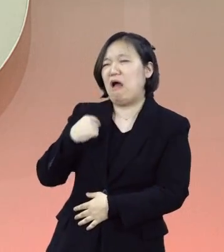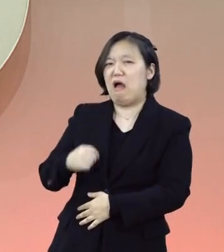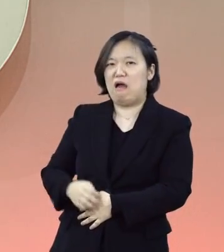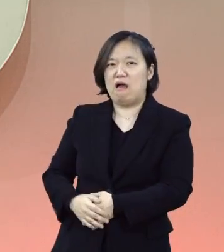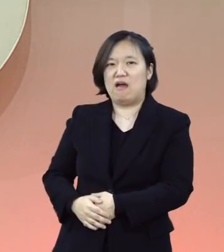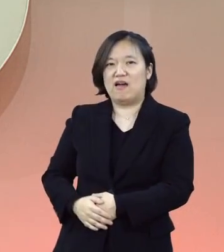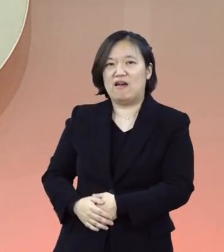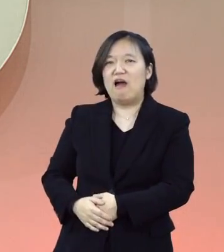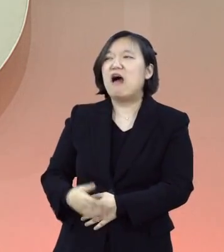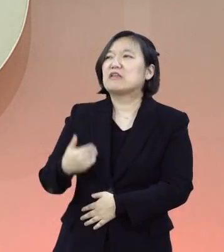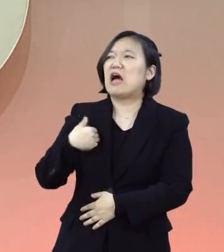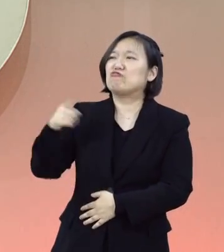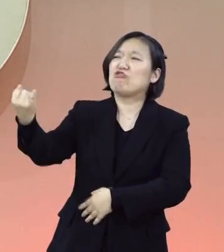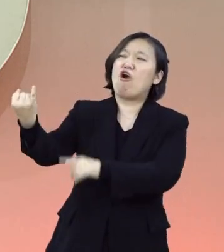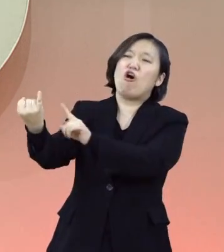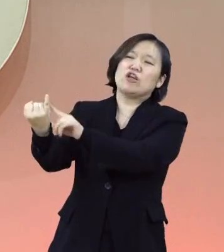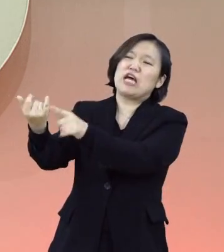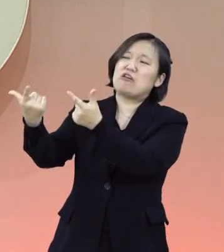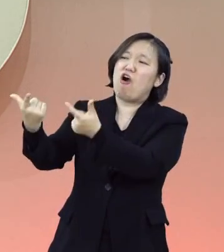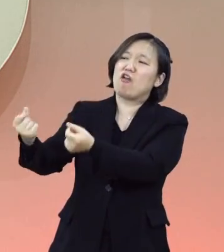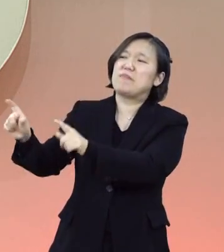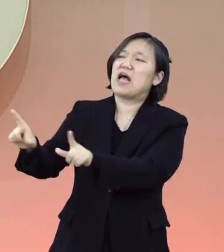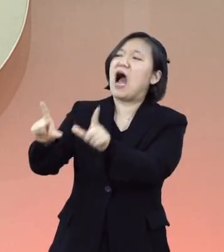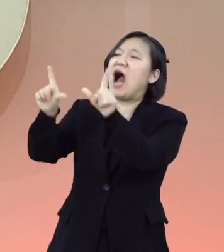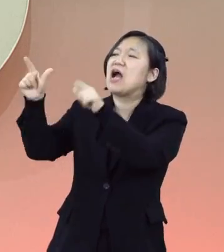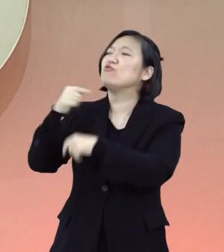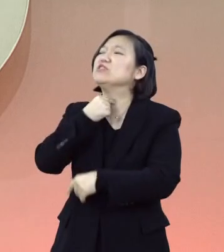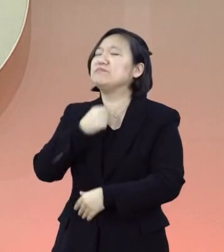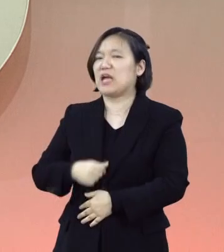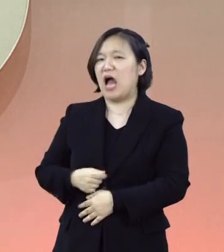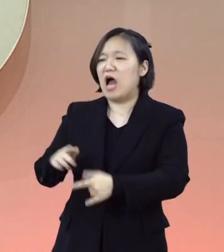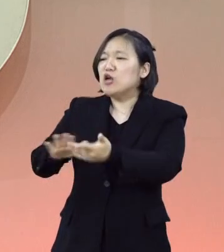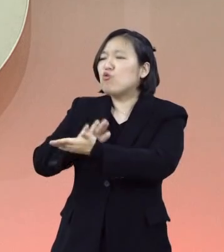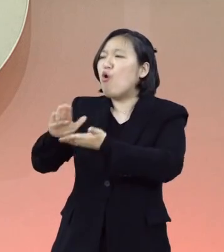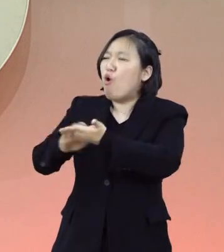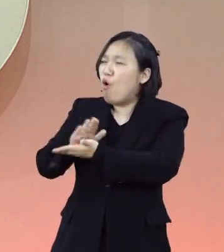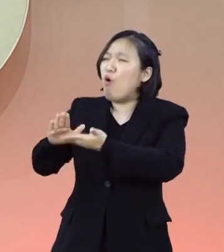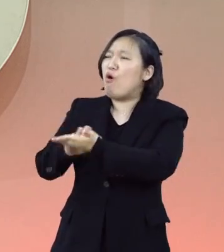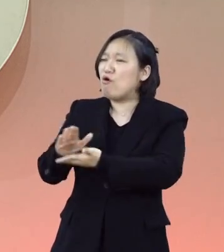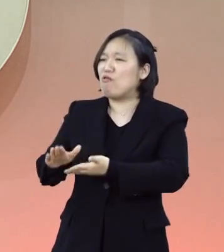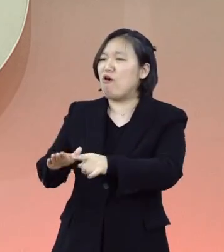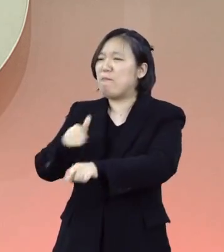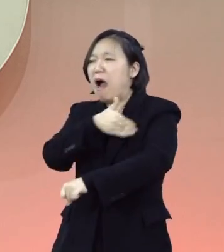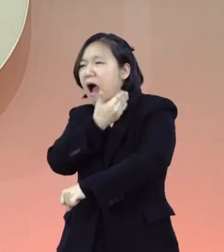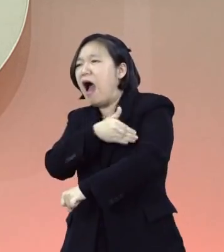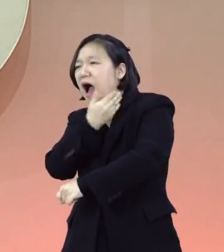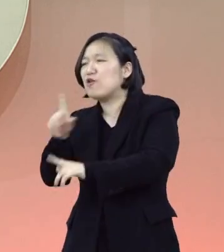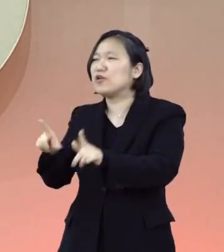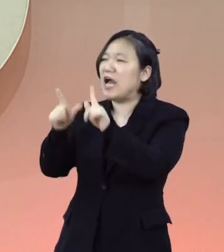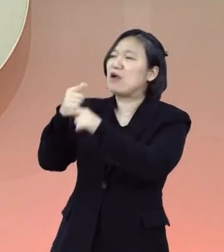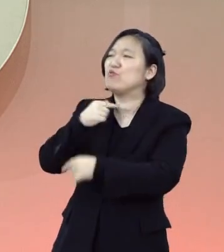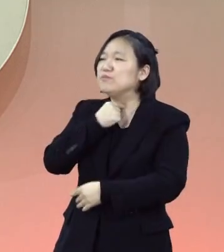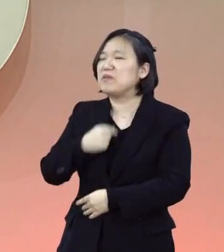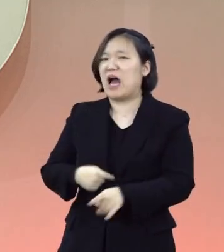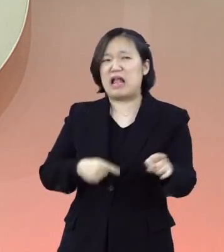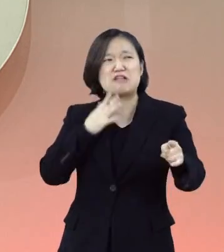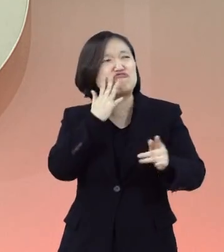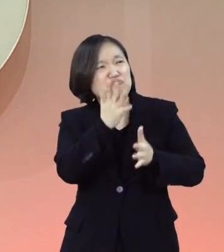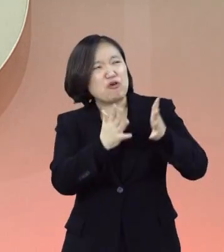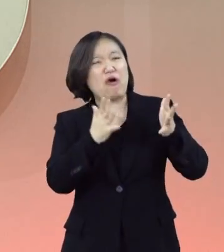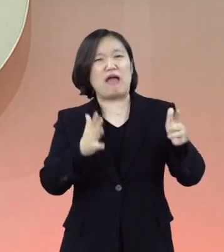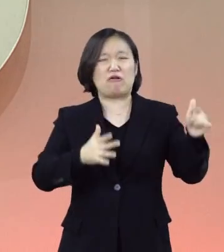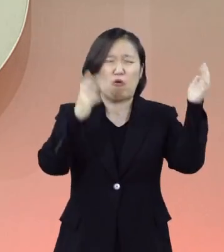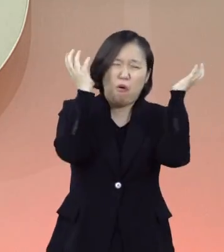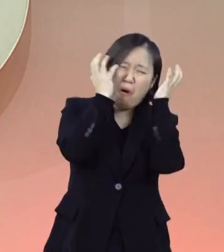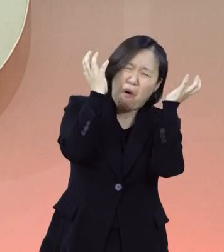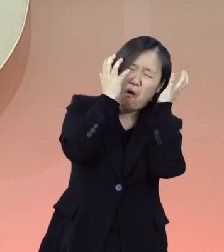부럽다. 나도 저렇게 살고 싶은데 나도 좀 놀면서 살고 싶다. 숲속에서 맨날 고행이나 하면서